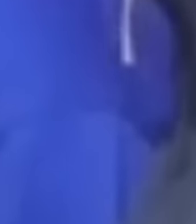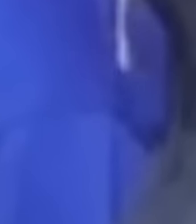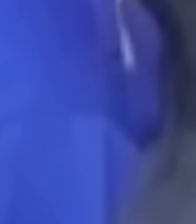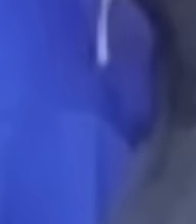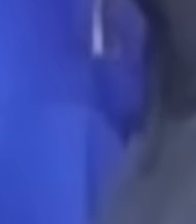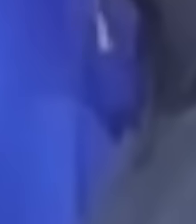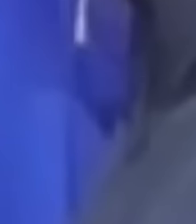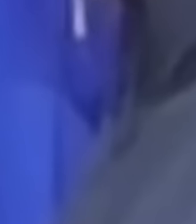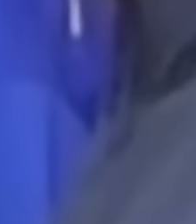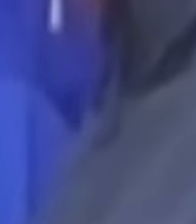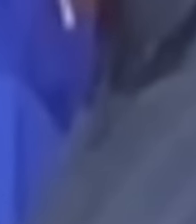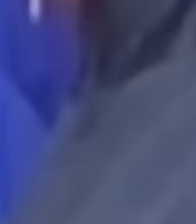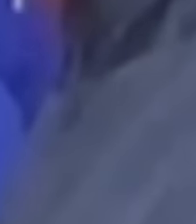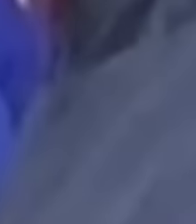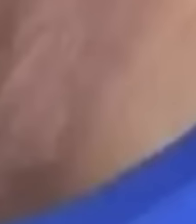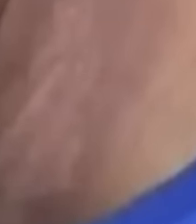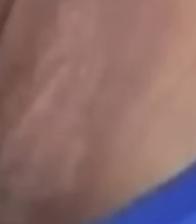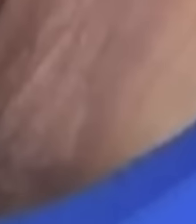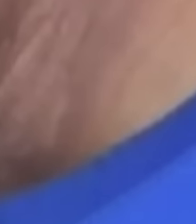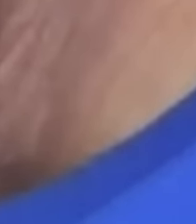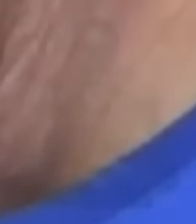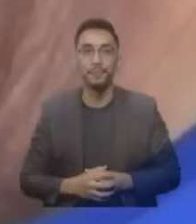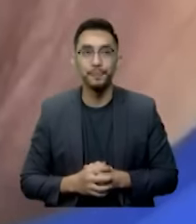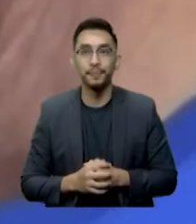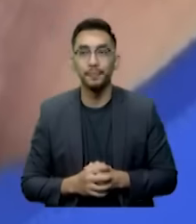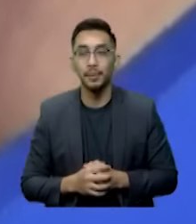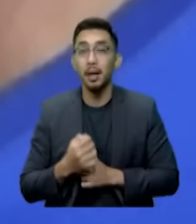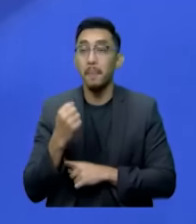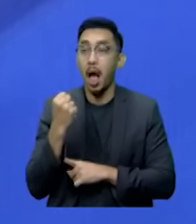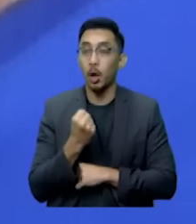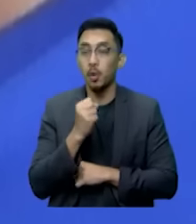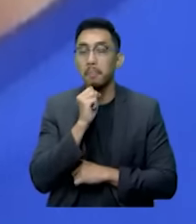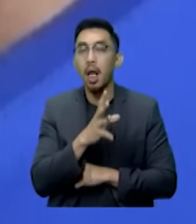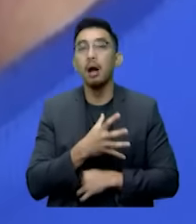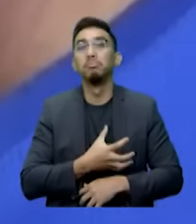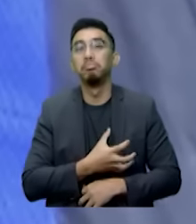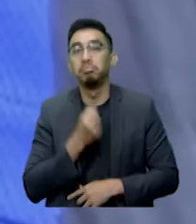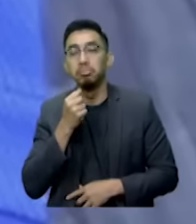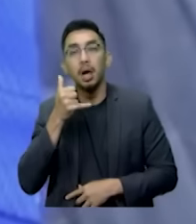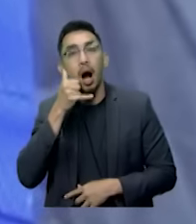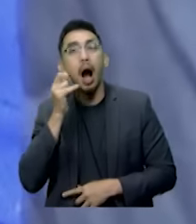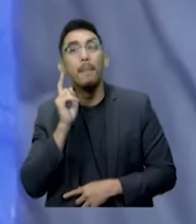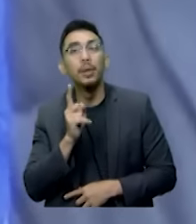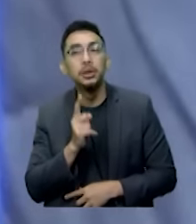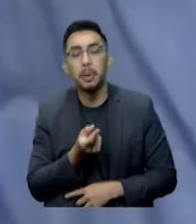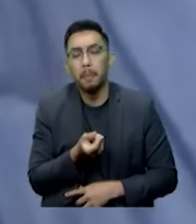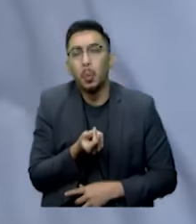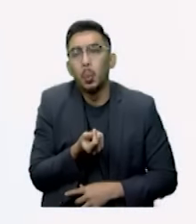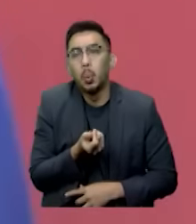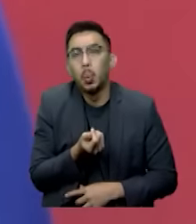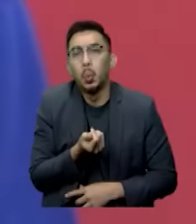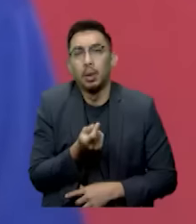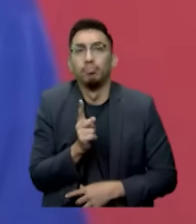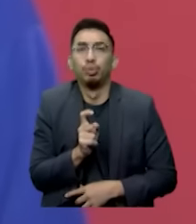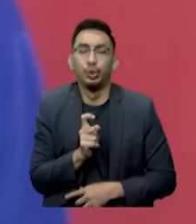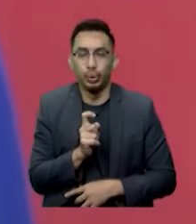Kecamatan Banyumanik, Kota Semarang. Kepada polisi, pelaku mengaku menjamret ponsel karena tidak punya uang untuk membeli. Punya